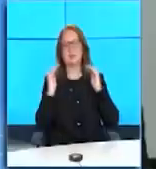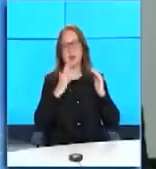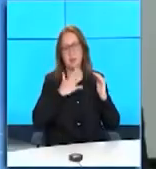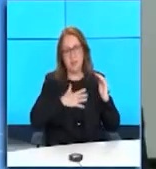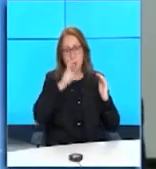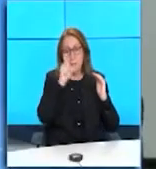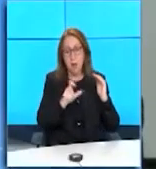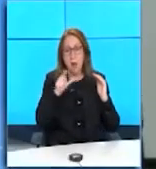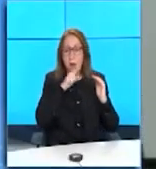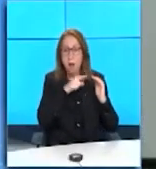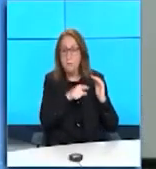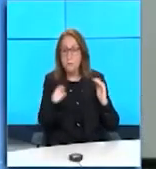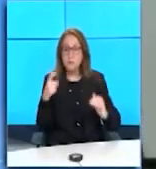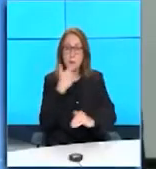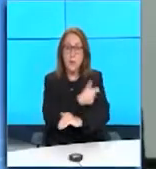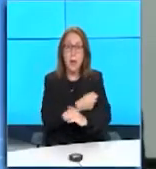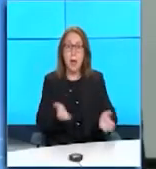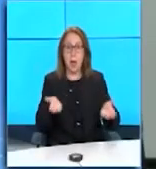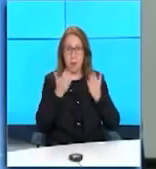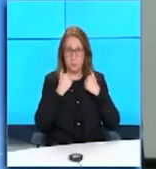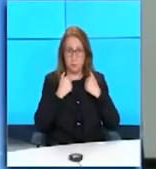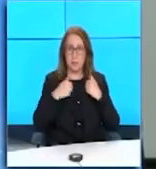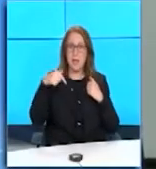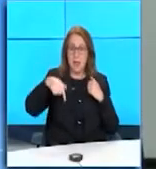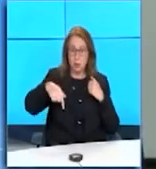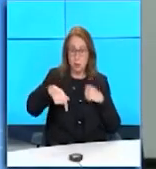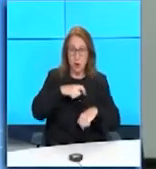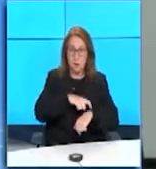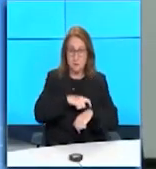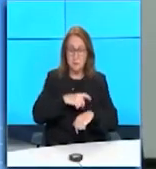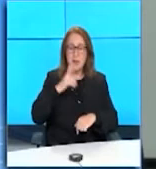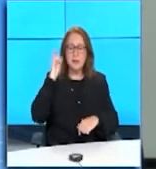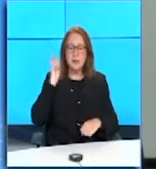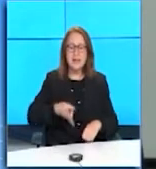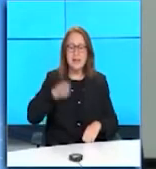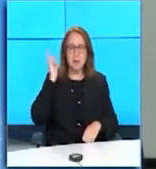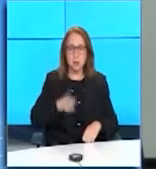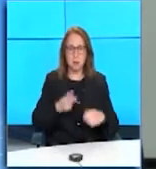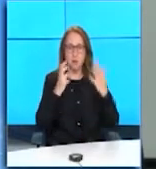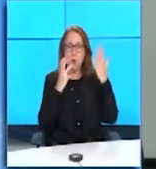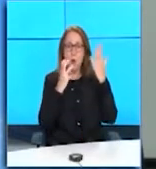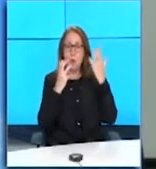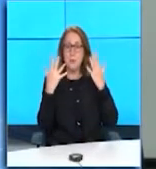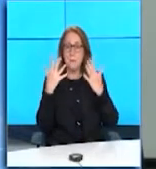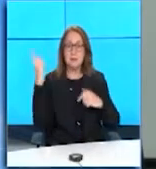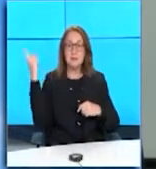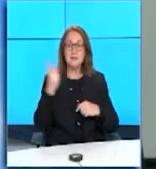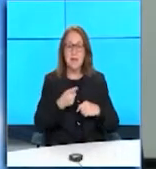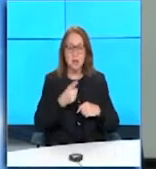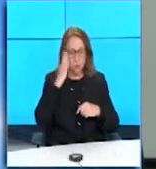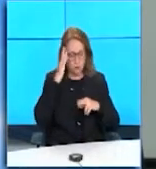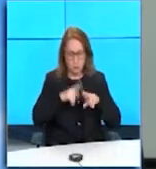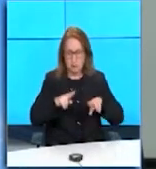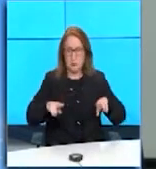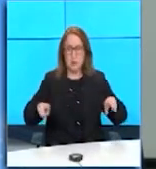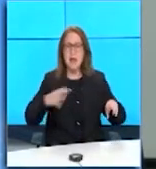υγείας. Ακόμα και σήμερα που μιλάμε, άνω του 85% στις κλίνες ΜΕΘ βρίσκονται συμπολίτες μας που έχουν επιλέξει